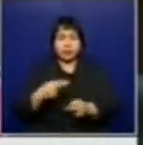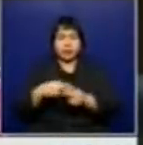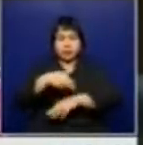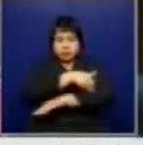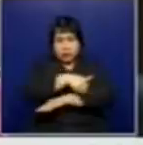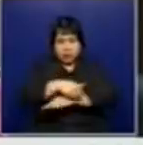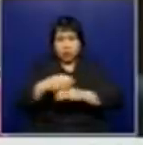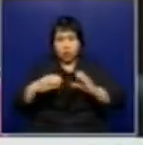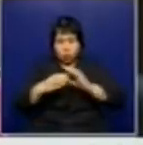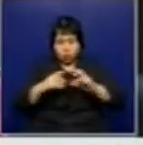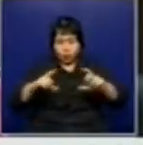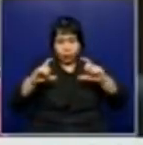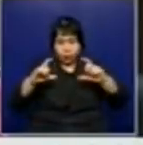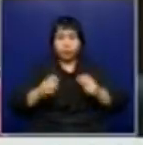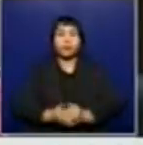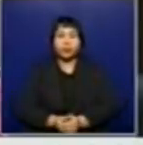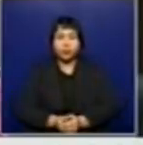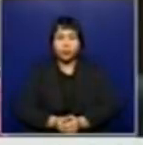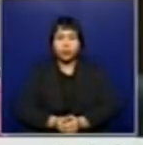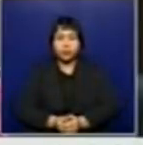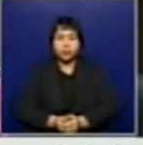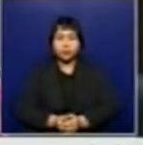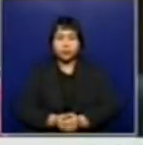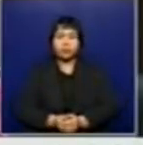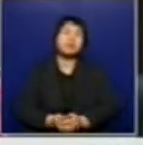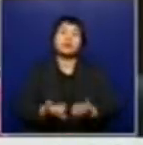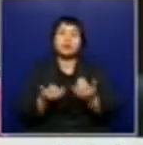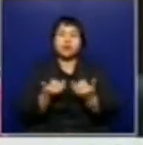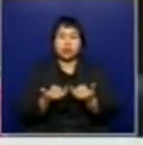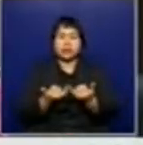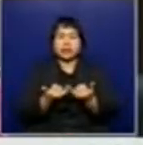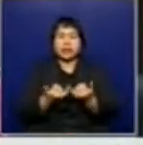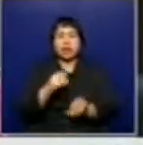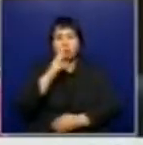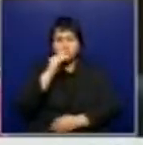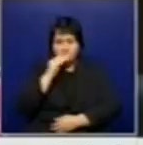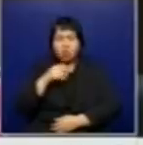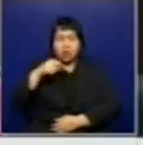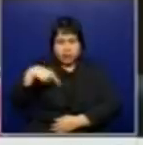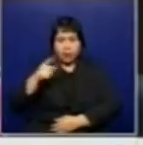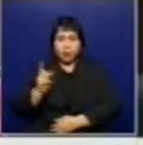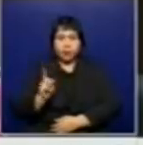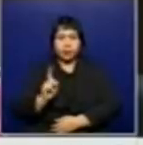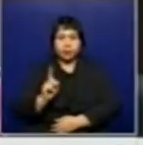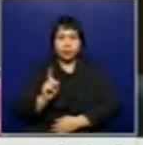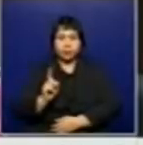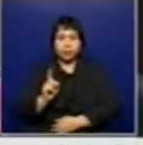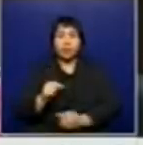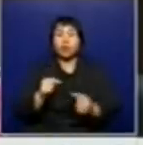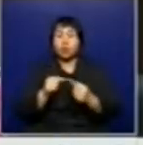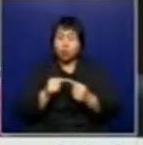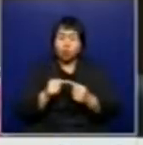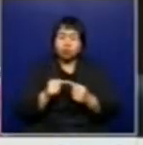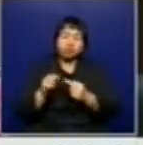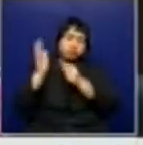ชื่อพรรคเศรษฐกิจใหม่ครับวันนี้ผมอยากจะย้ำนะครับว่าการอภิปรายวันนี้มันจะเป็นการนำ